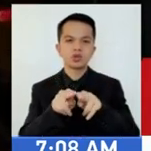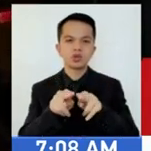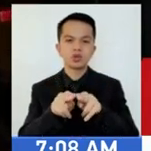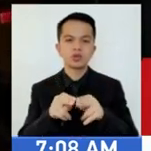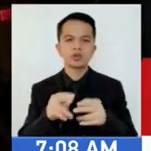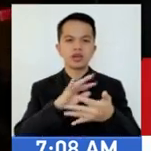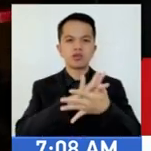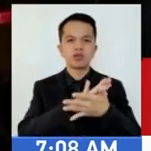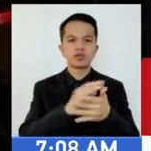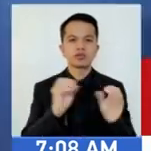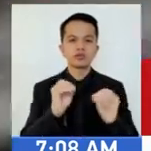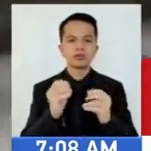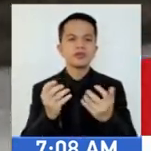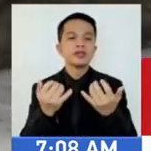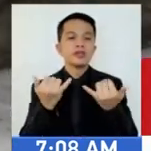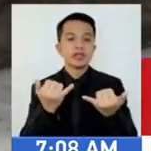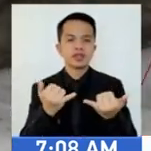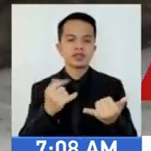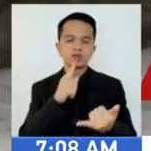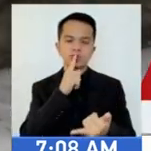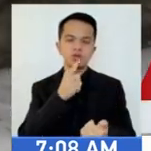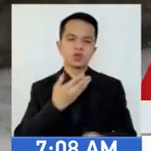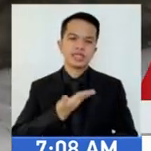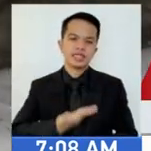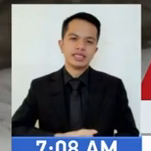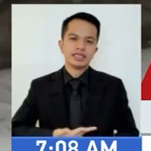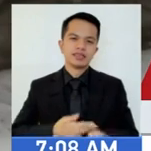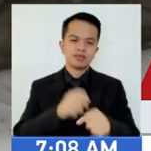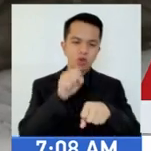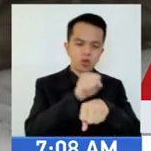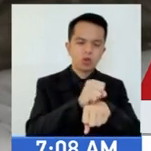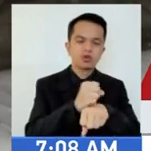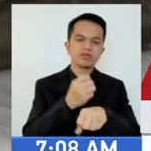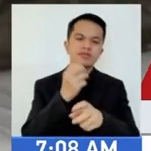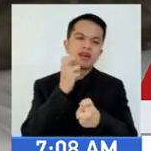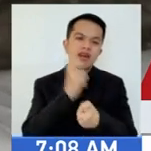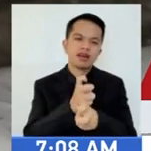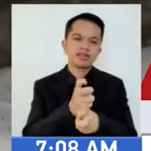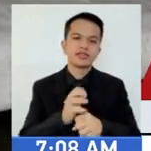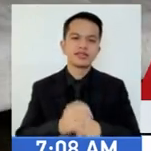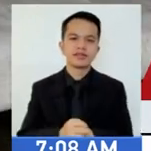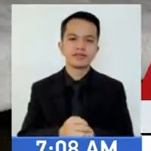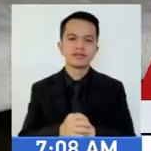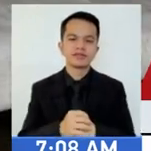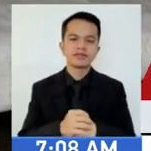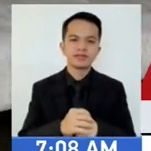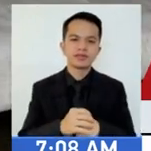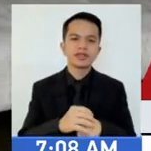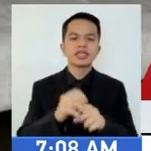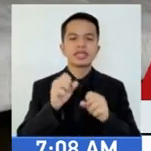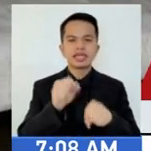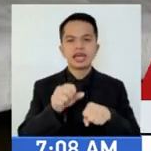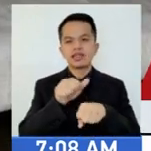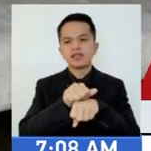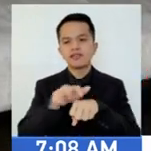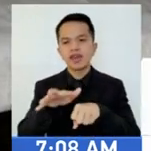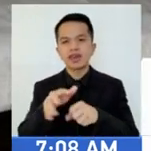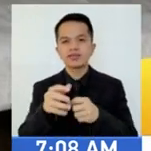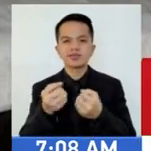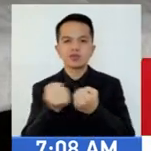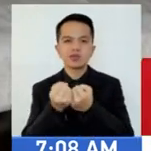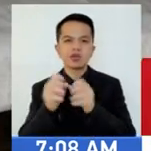ang walang laman ng sikmura. Hindi mga makahanap buhay na maayos, apektado yung pamilya. Hindi namin naisip yun, basta iniisip